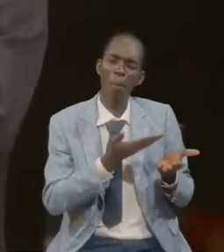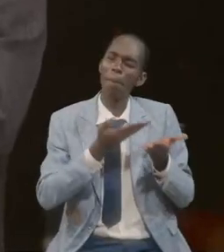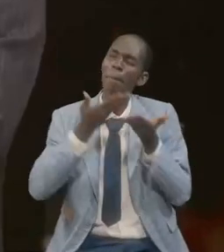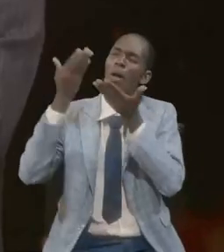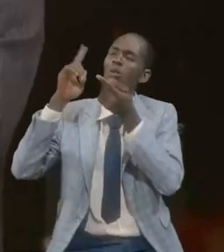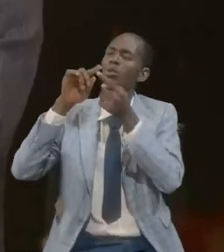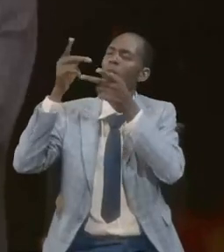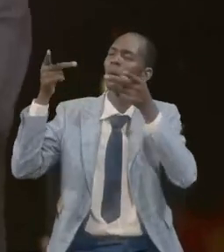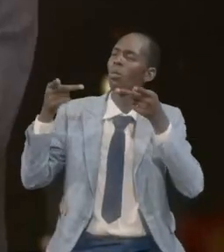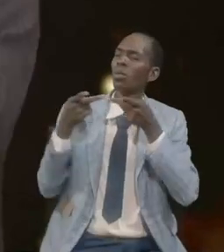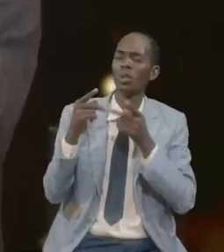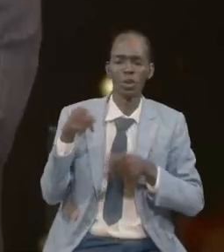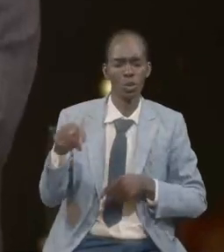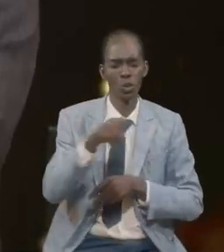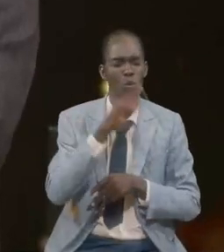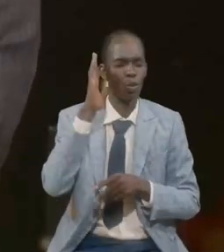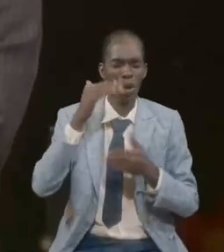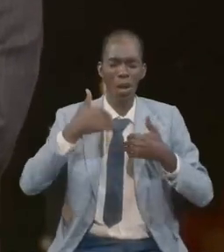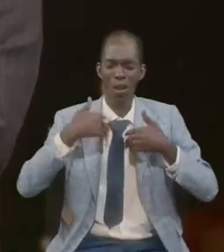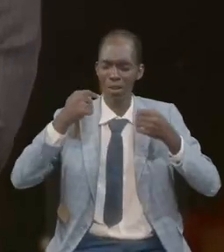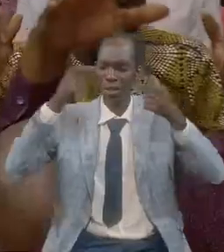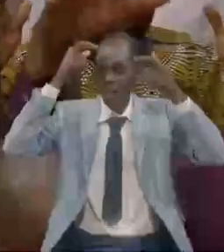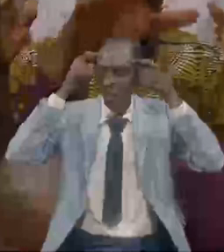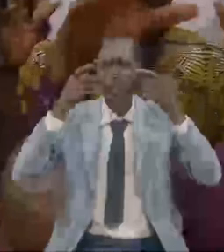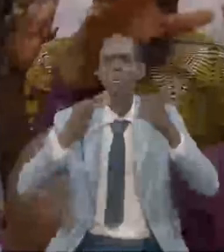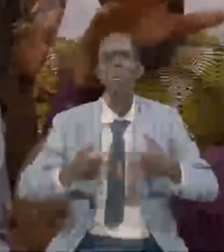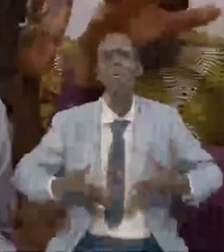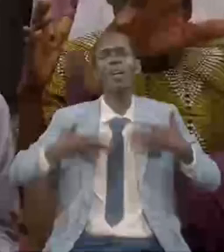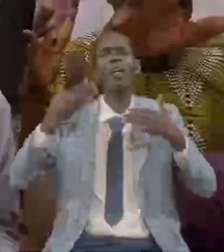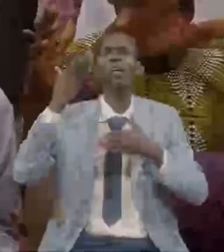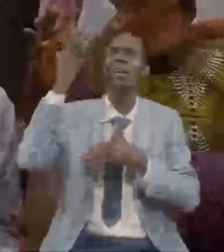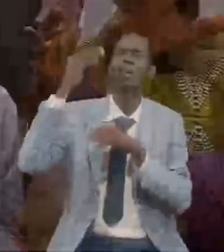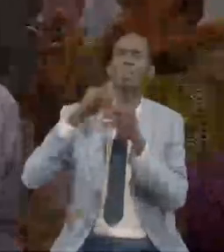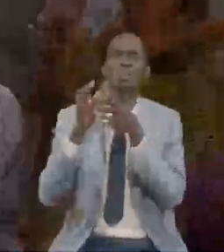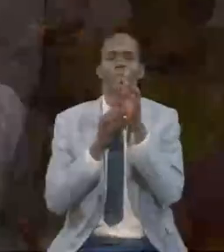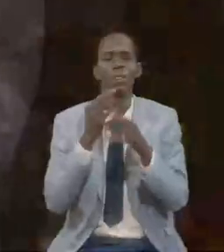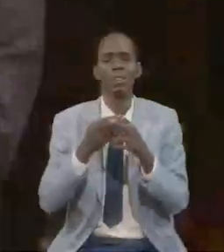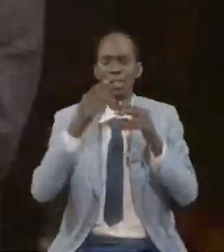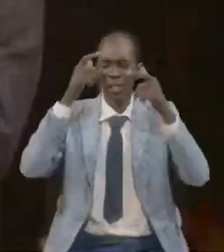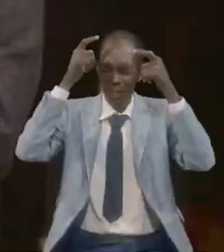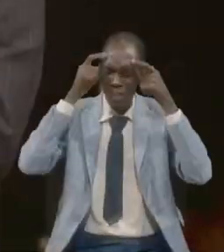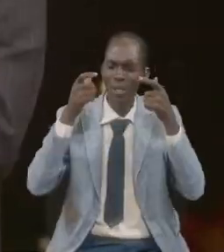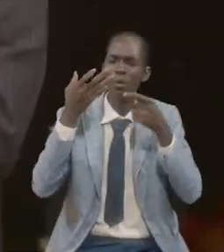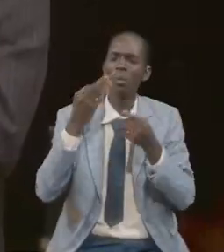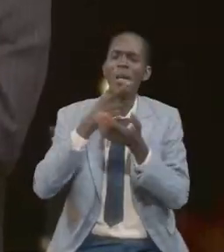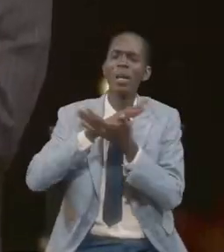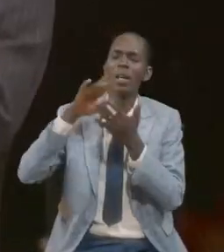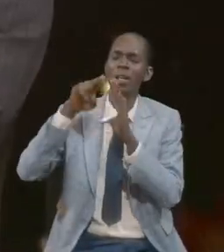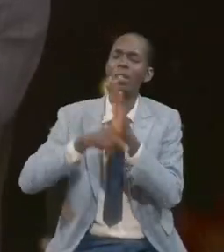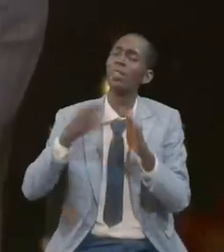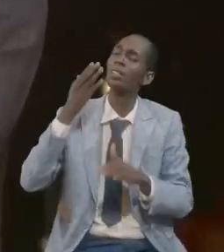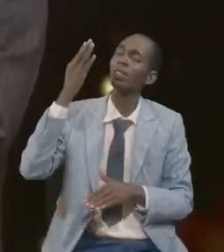amènera à ce lieu-là. Vous aurez la couronne de vie, la couronne de la